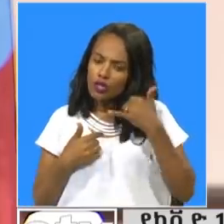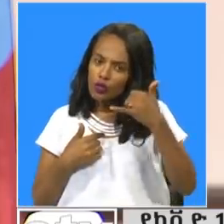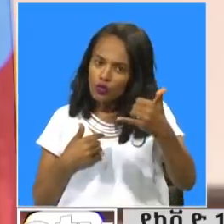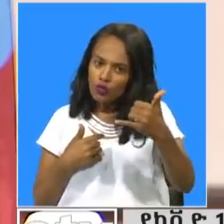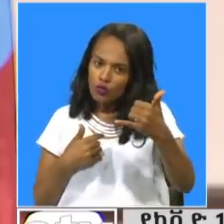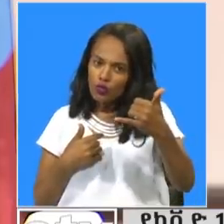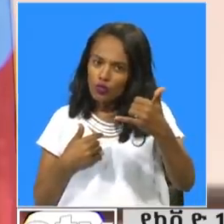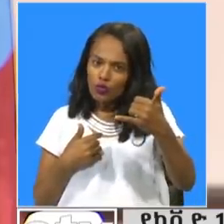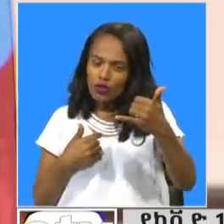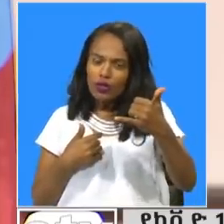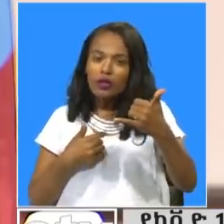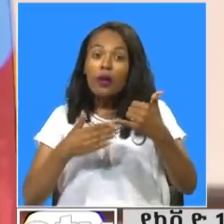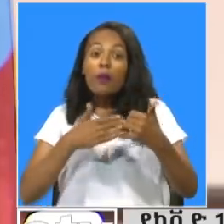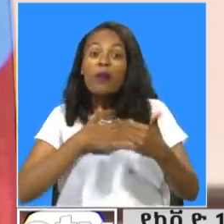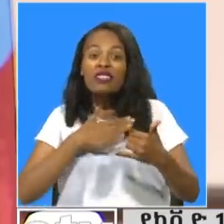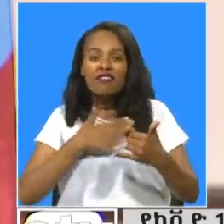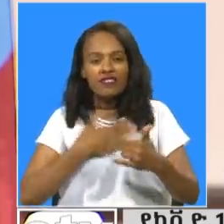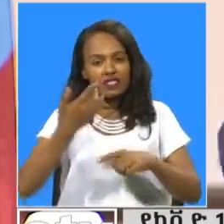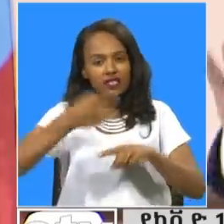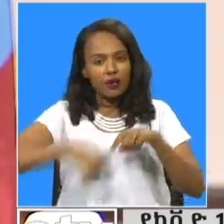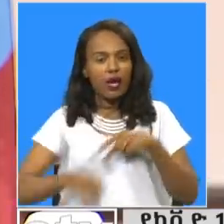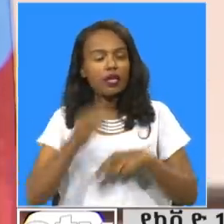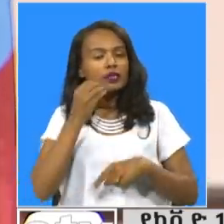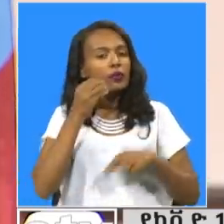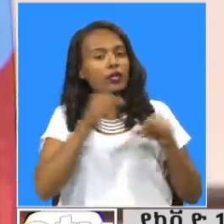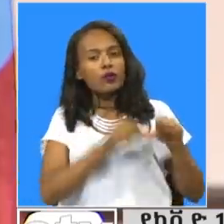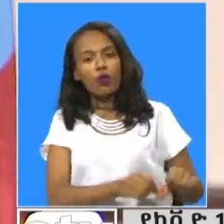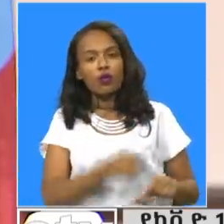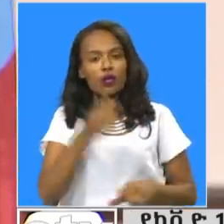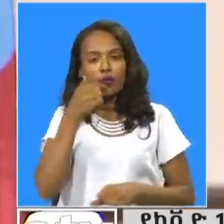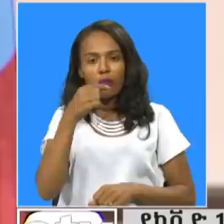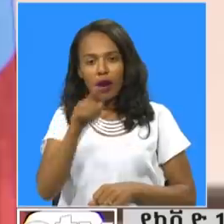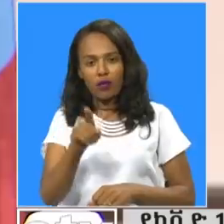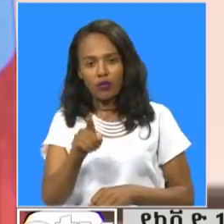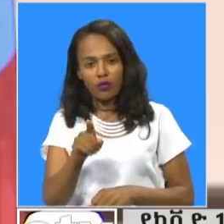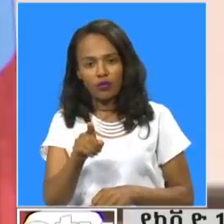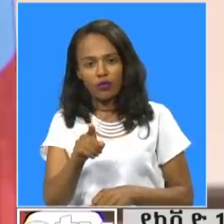ተቋማት መተንፈስ እስኪያቀት ቤትህ ቆይ ነው ይባል።